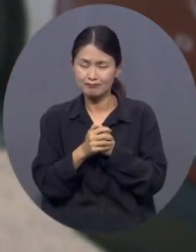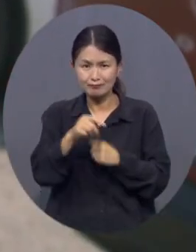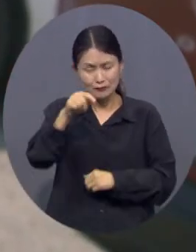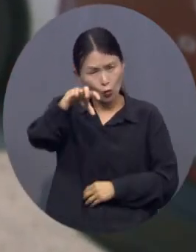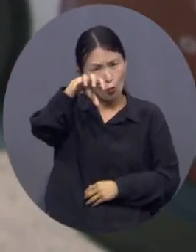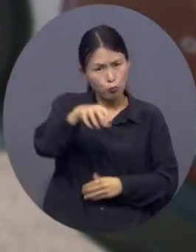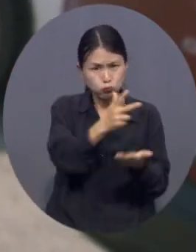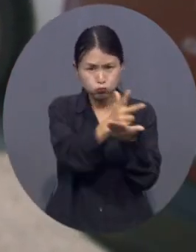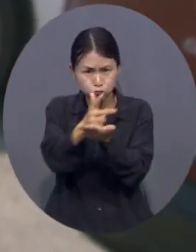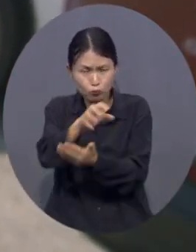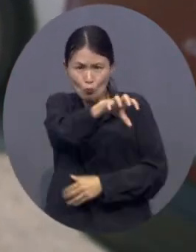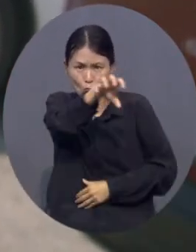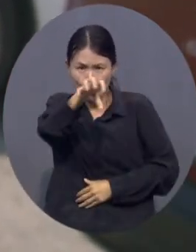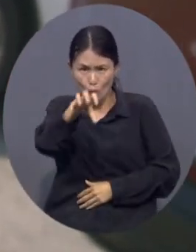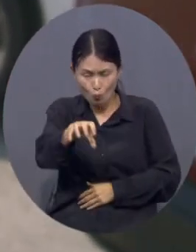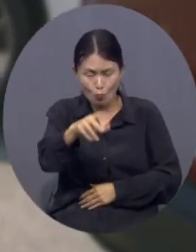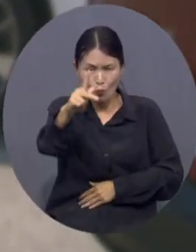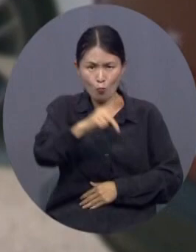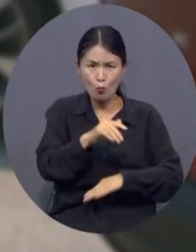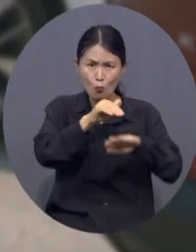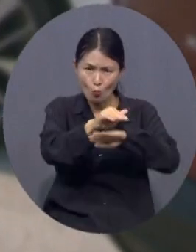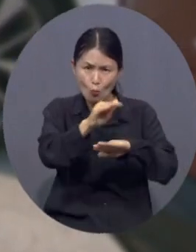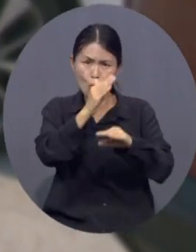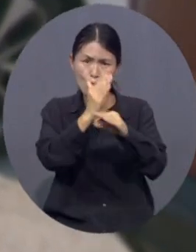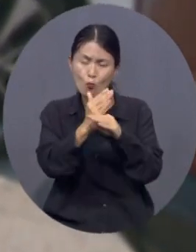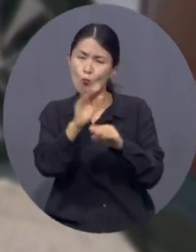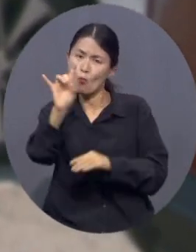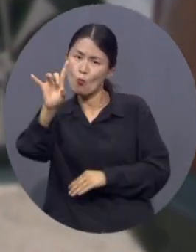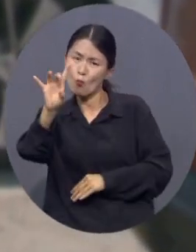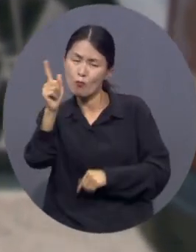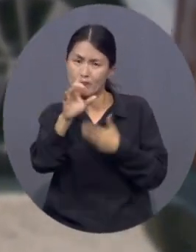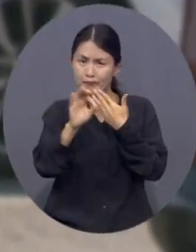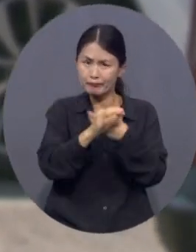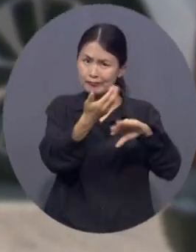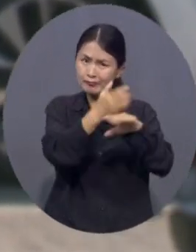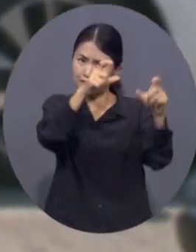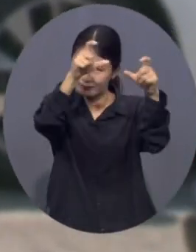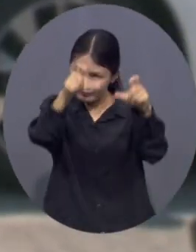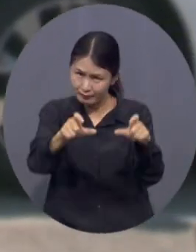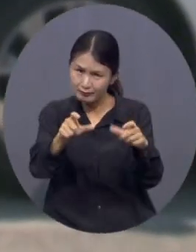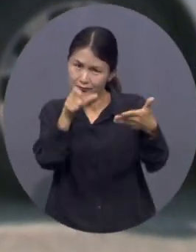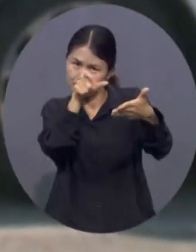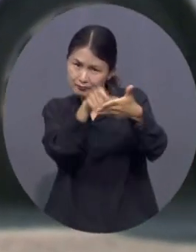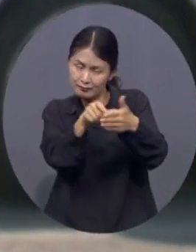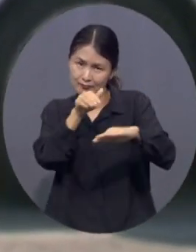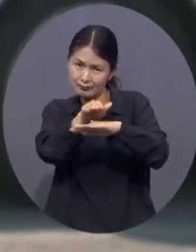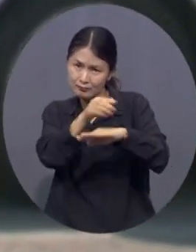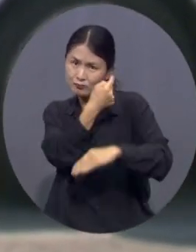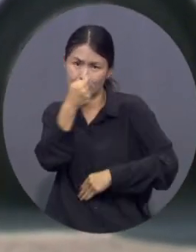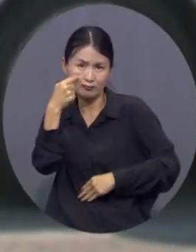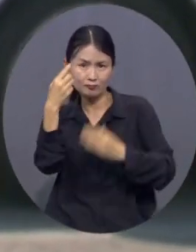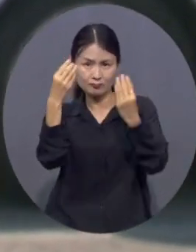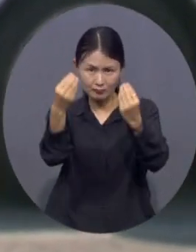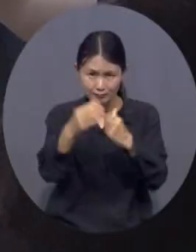이곳 주차장에 서 있는 렌터카 7대 가운데 한 대꼴로 다른 지역에 등록된 차량으로 확인됐습니다.